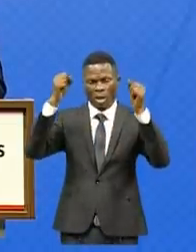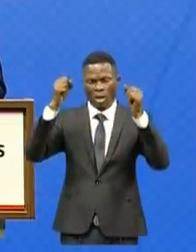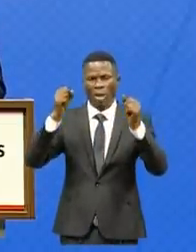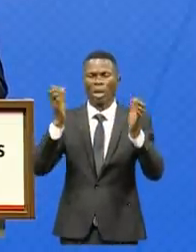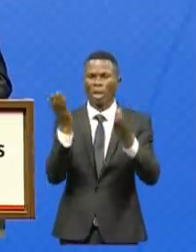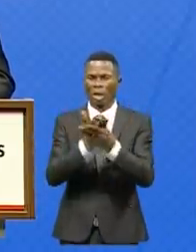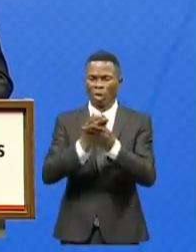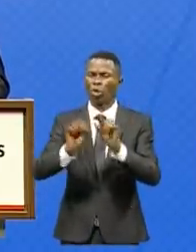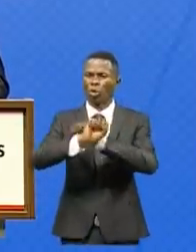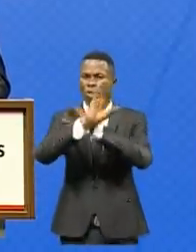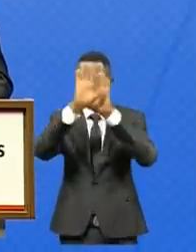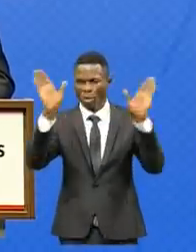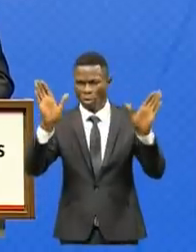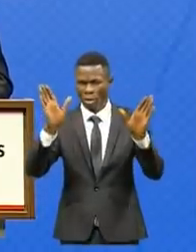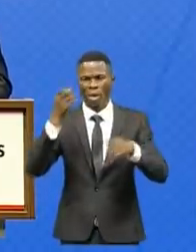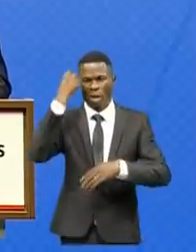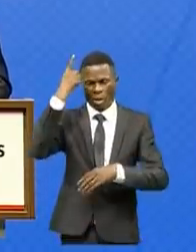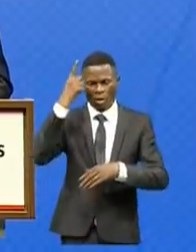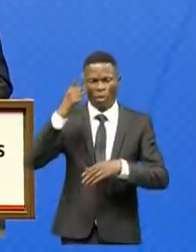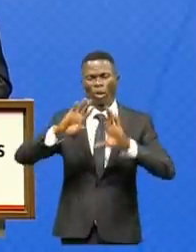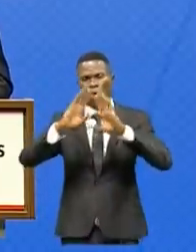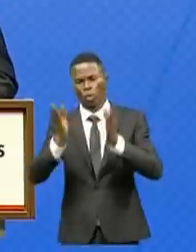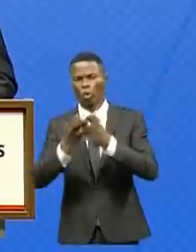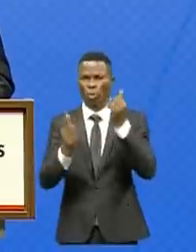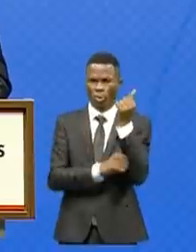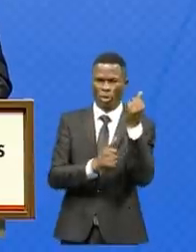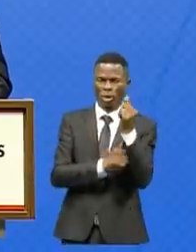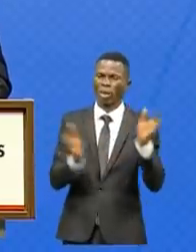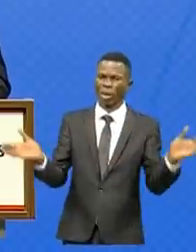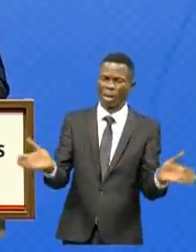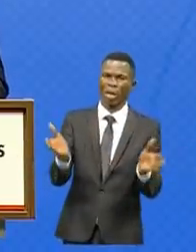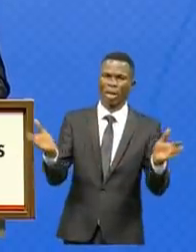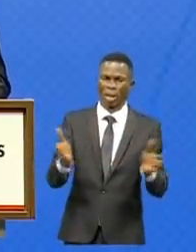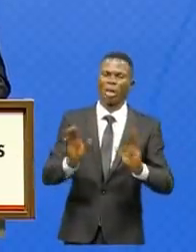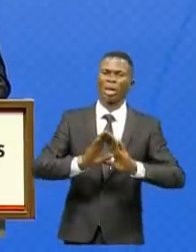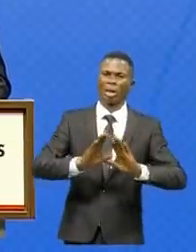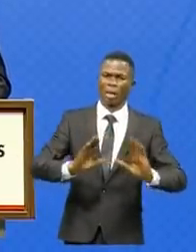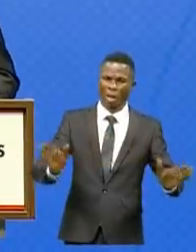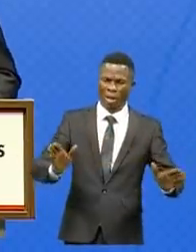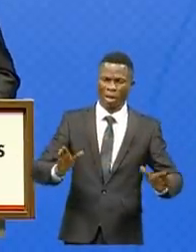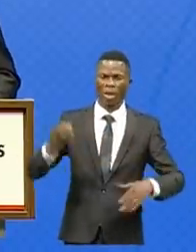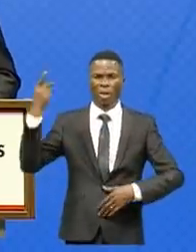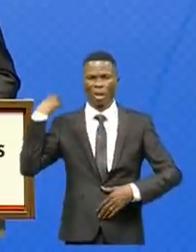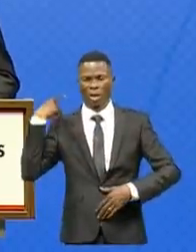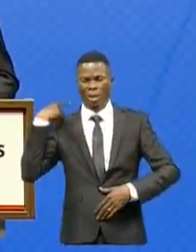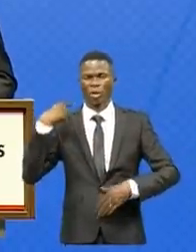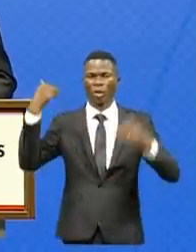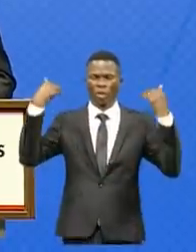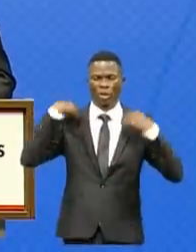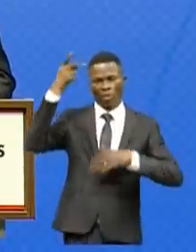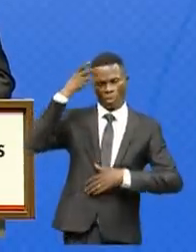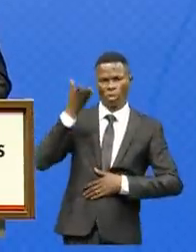approche transparente des compréhensions partagées des enjeux et de renforcer les capacités des notables et des leaders